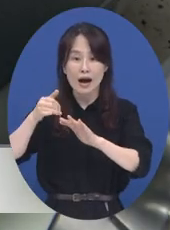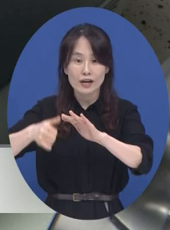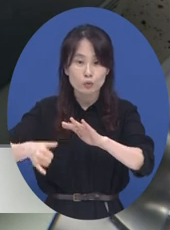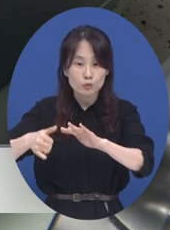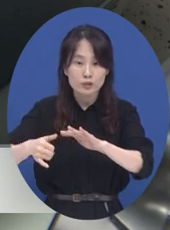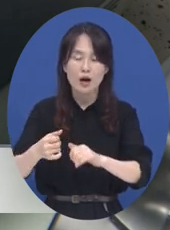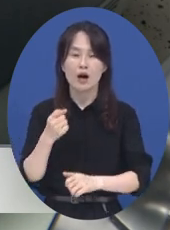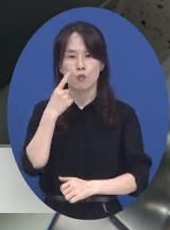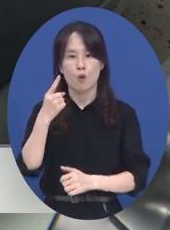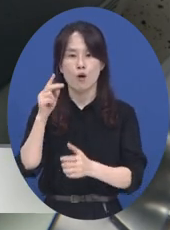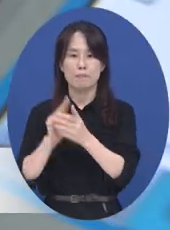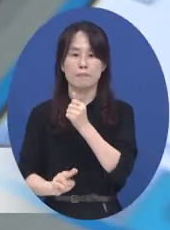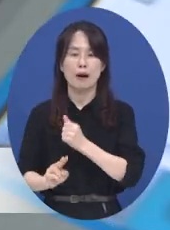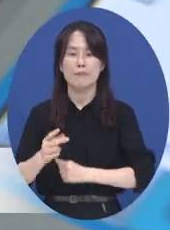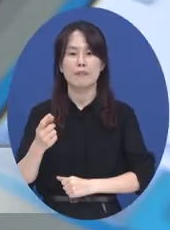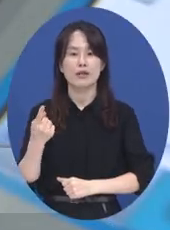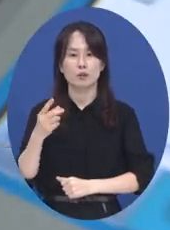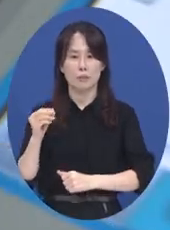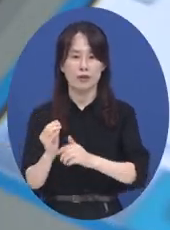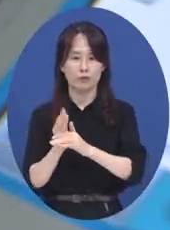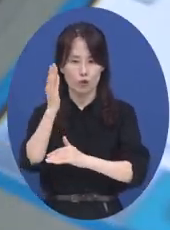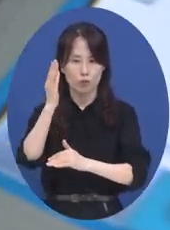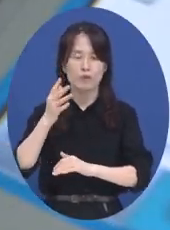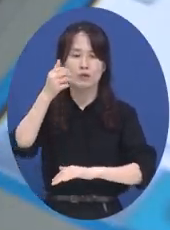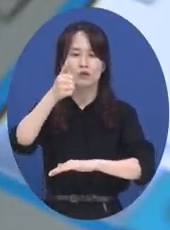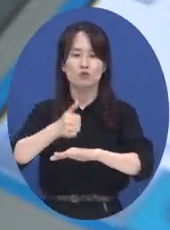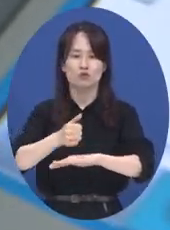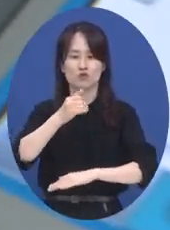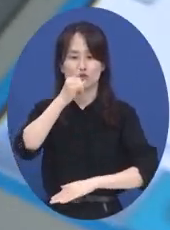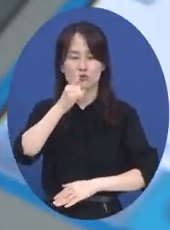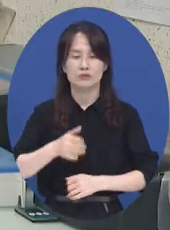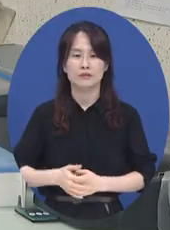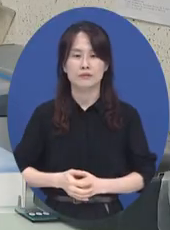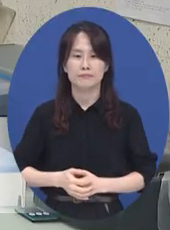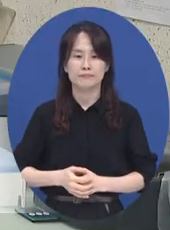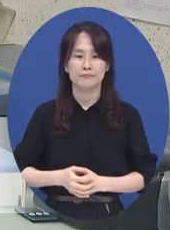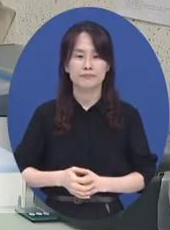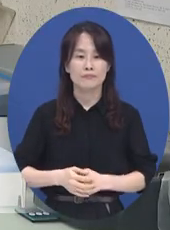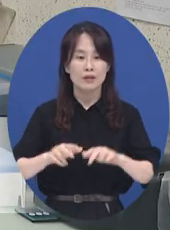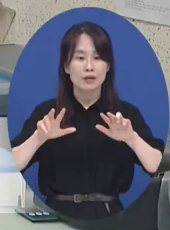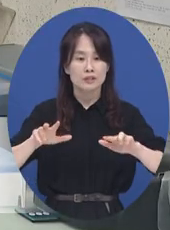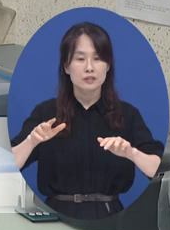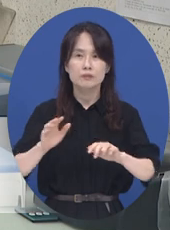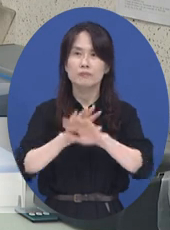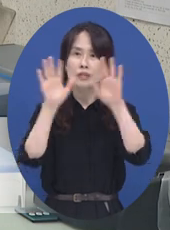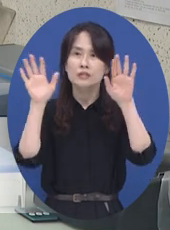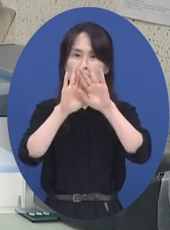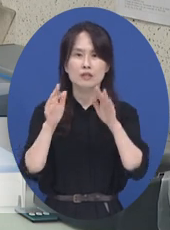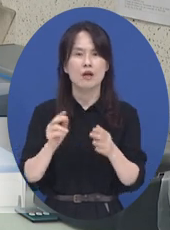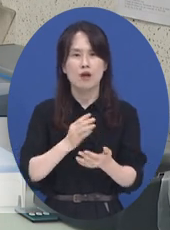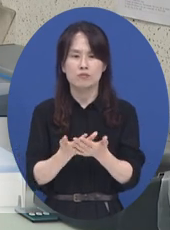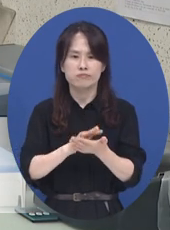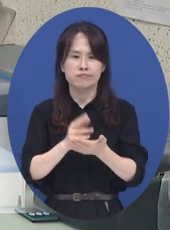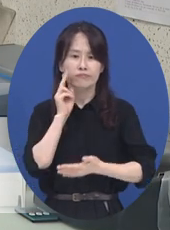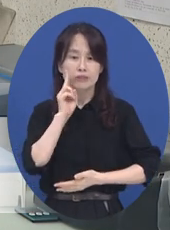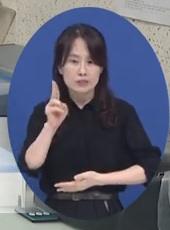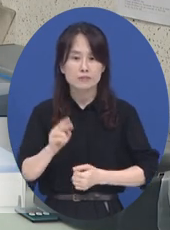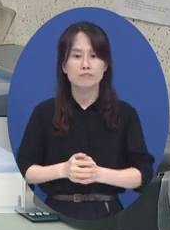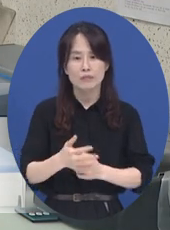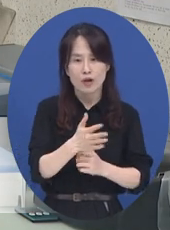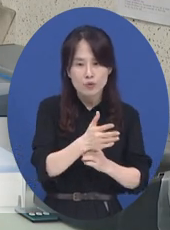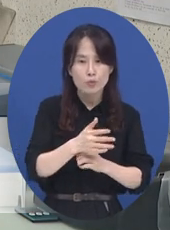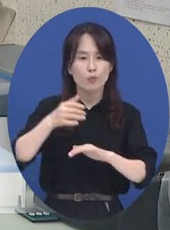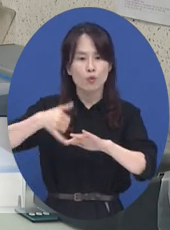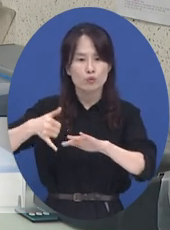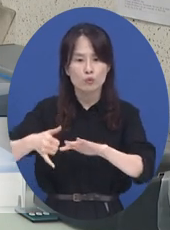월 매출 1,000만 원을 넘기는 등 가시적인 성과를 나타내고 있습니다. 지금 현재 기후변화는 점점 심화되고 있습니다. 어업이든